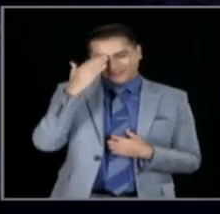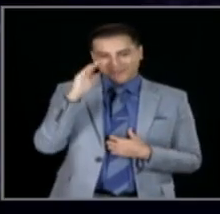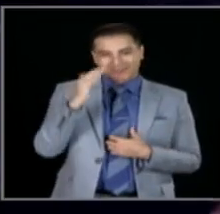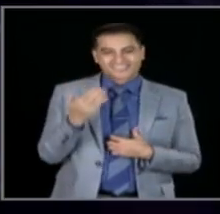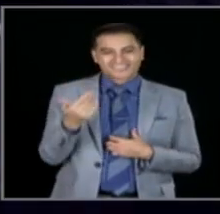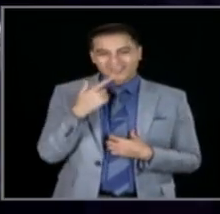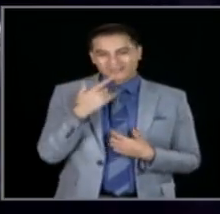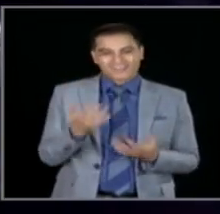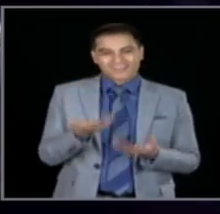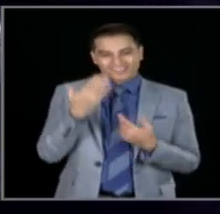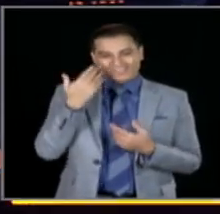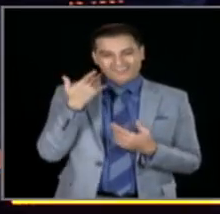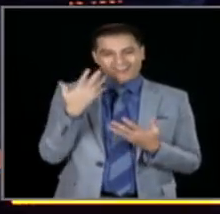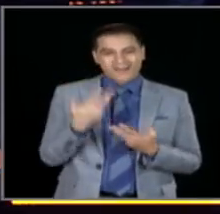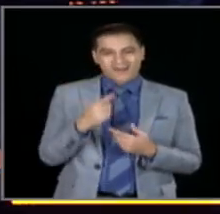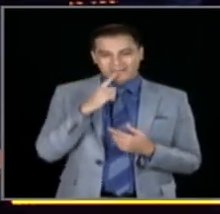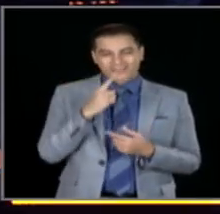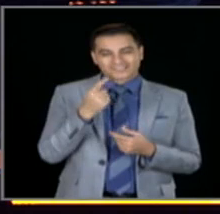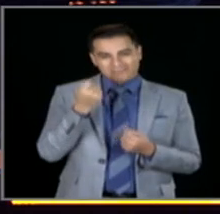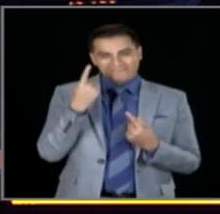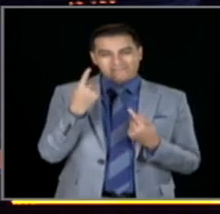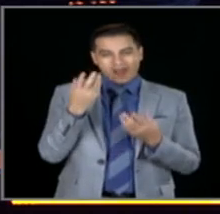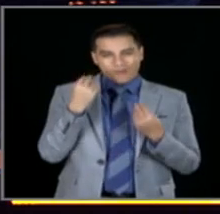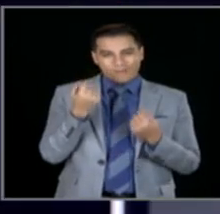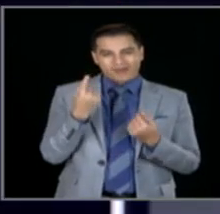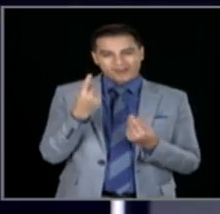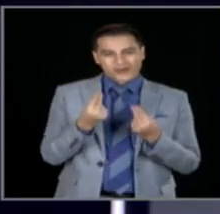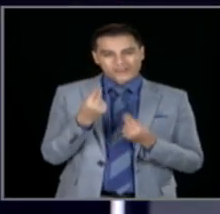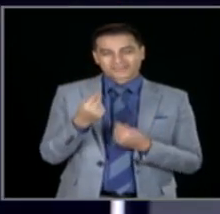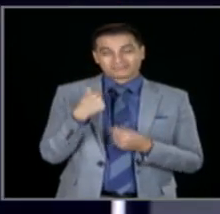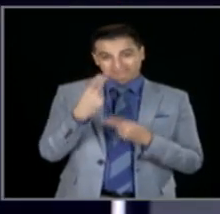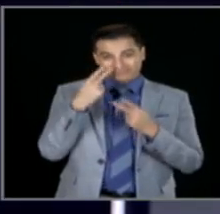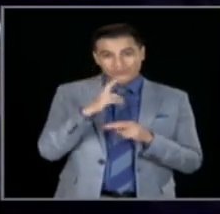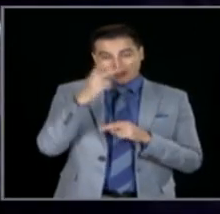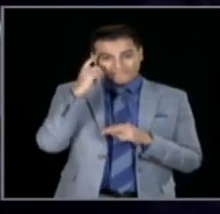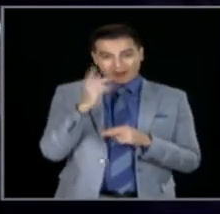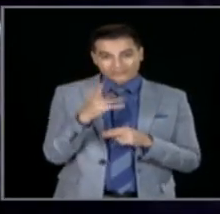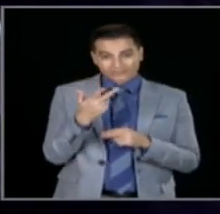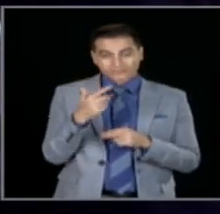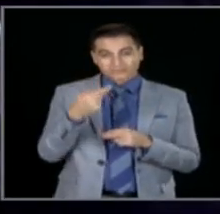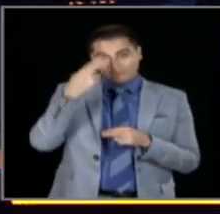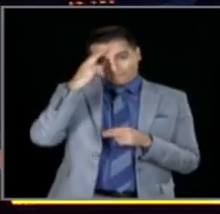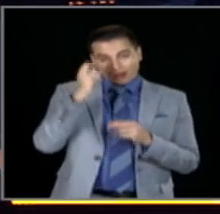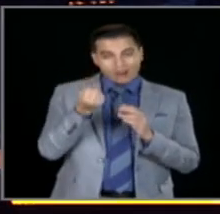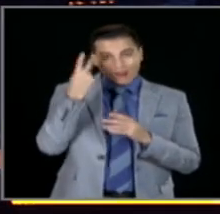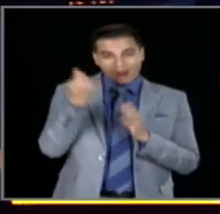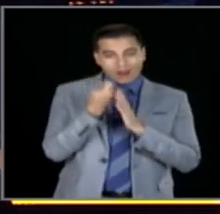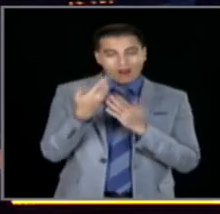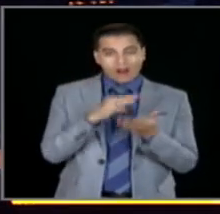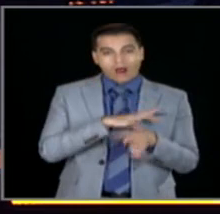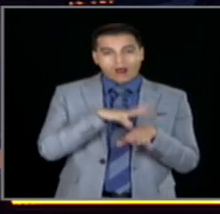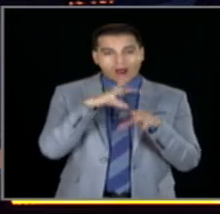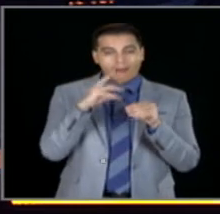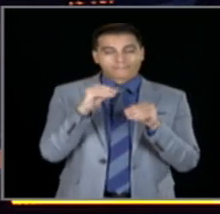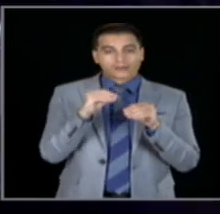متوقع اي رقم بس هي معلومه دمها خفيف في الحقيقه تعال نشوف الاسئله اللي ما تجاوبتش من هو الاديب الراحل المؤلف